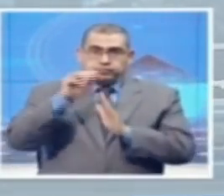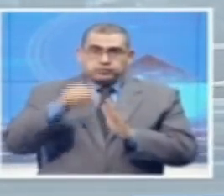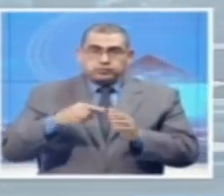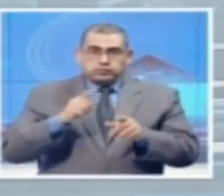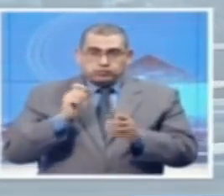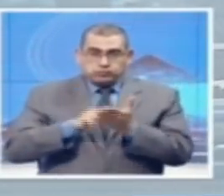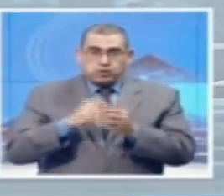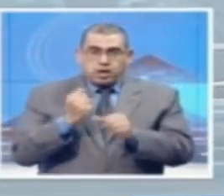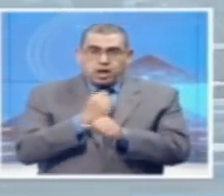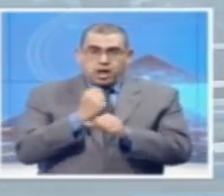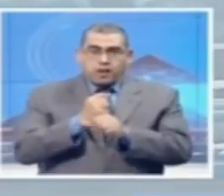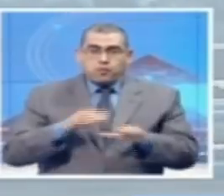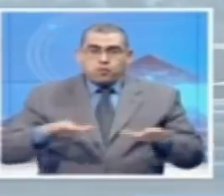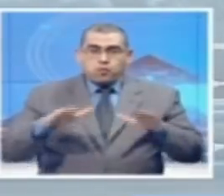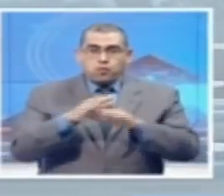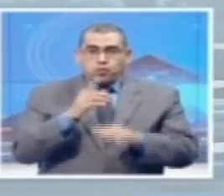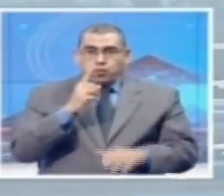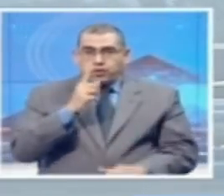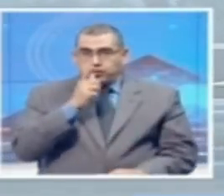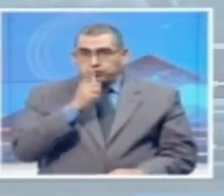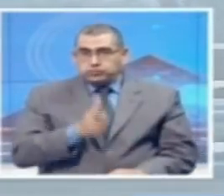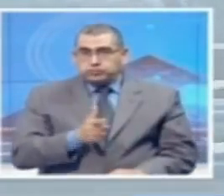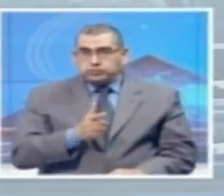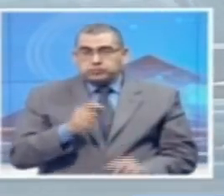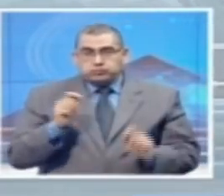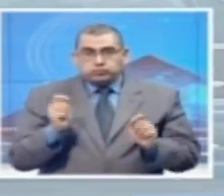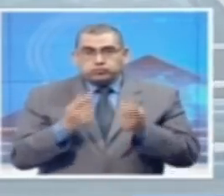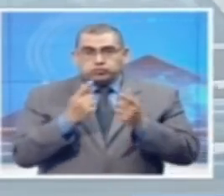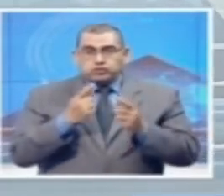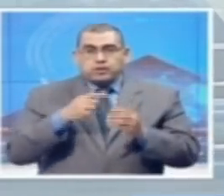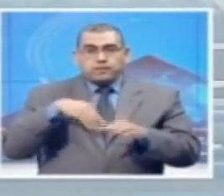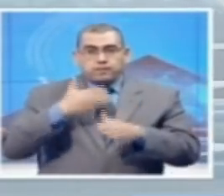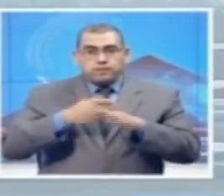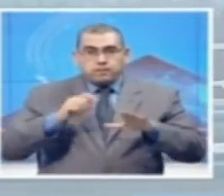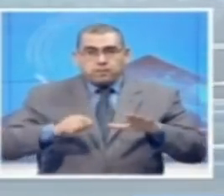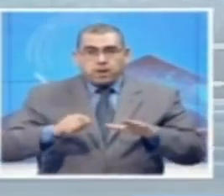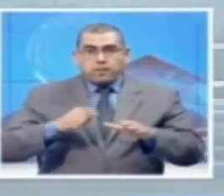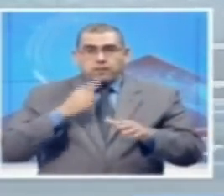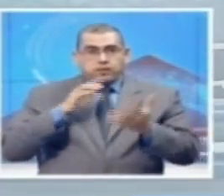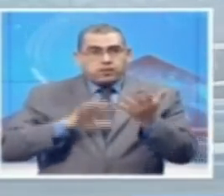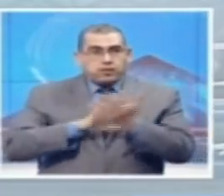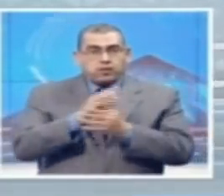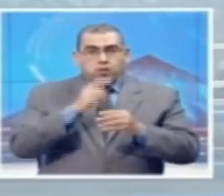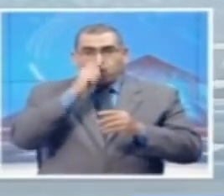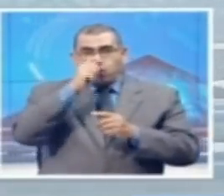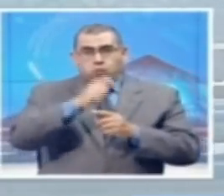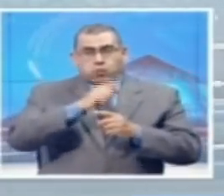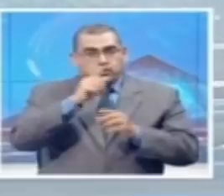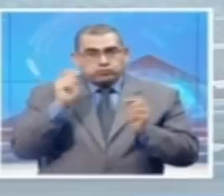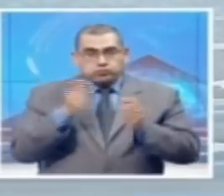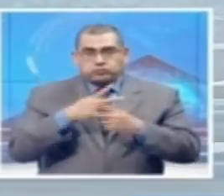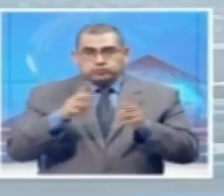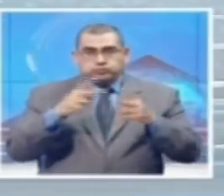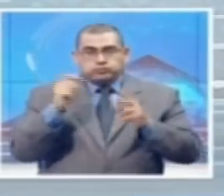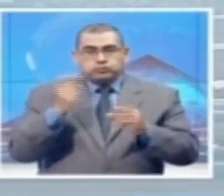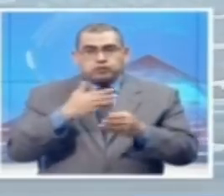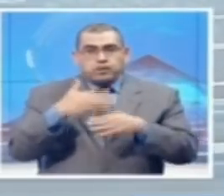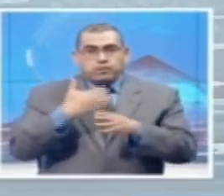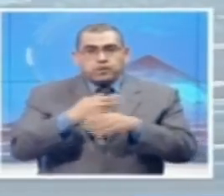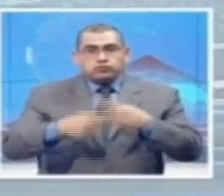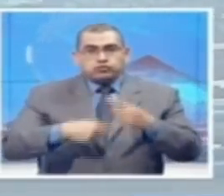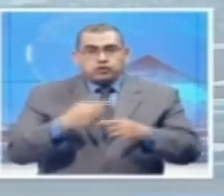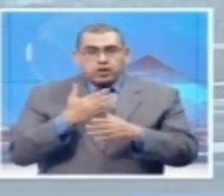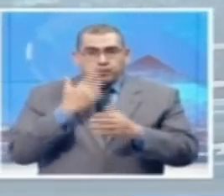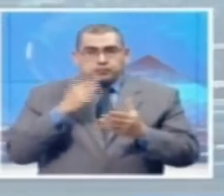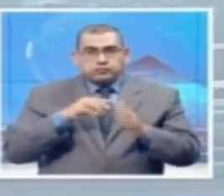الحالية يعني سرعة الفصل في القضايا وتحقيق الترضية القضائية للمتقاضين أمام